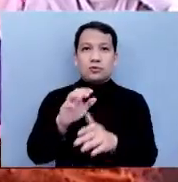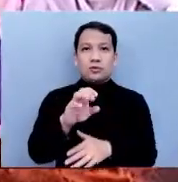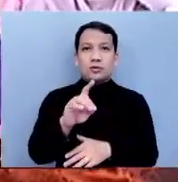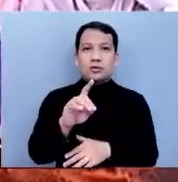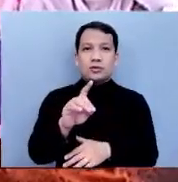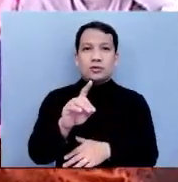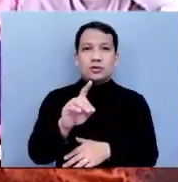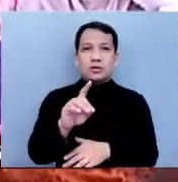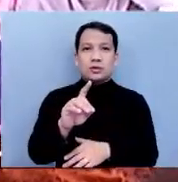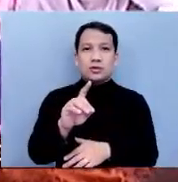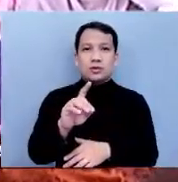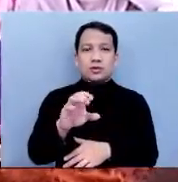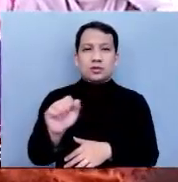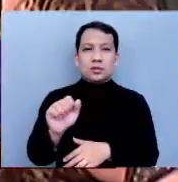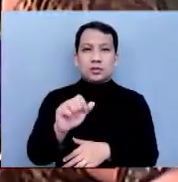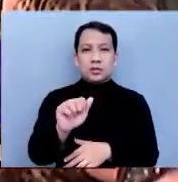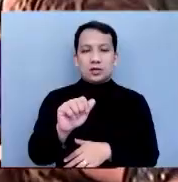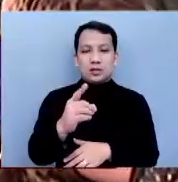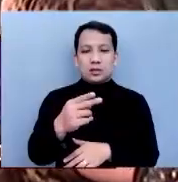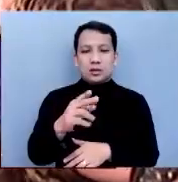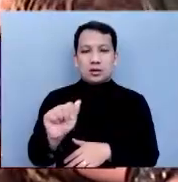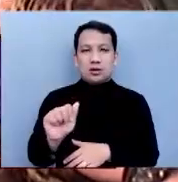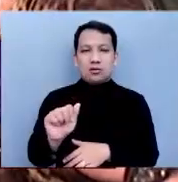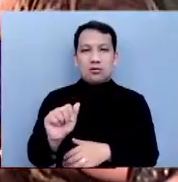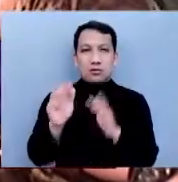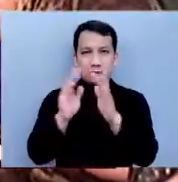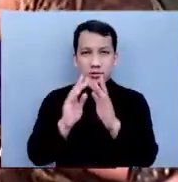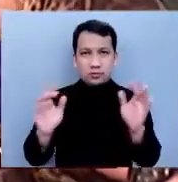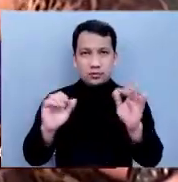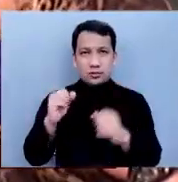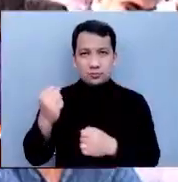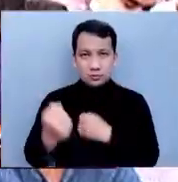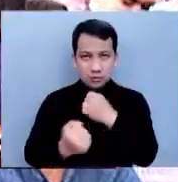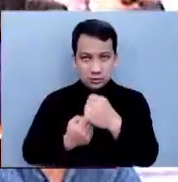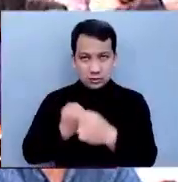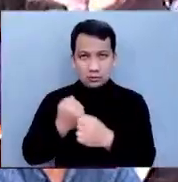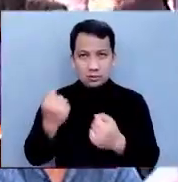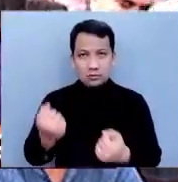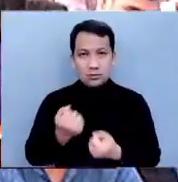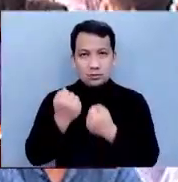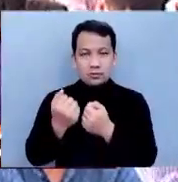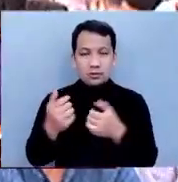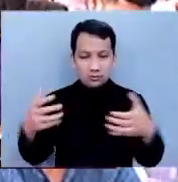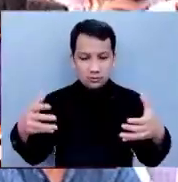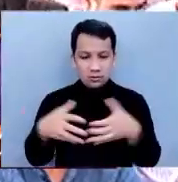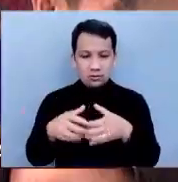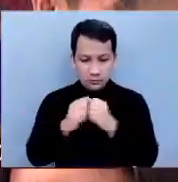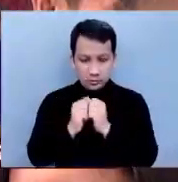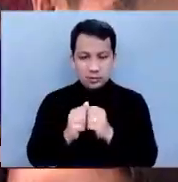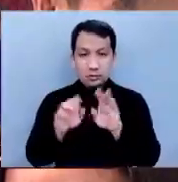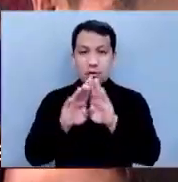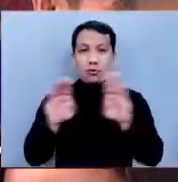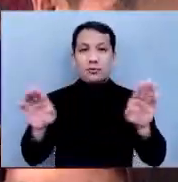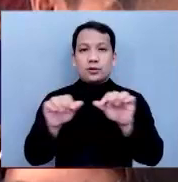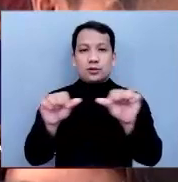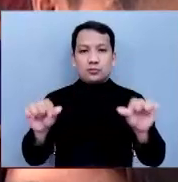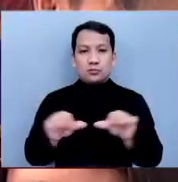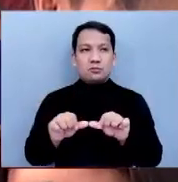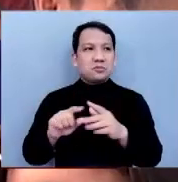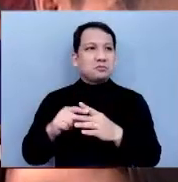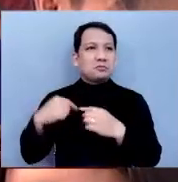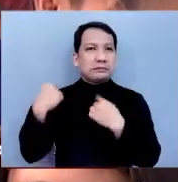the Feast of Sacrifice. Ngayon na lang ulit ito na ipagdiwang ng sama-sama sa isang open area mula nang magsimula